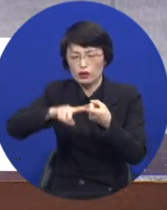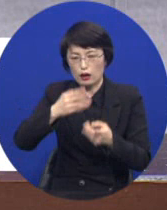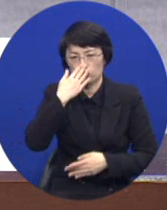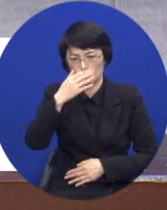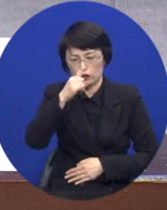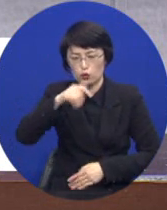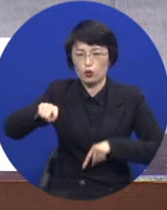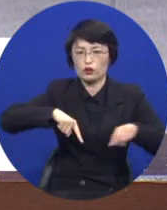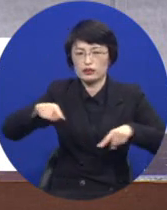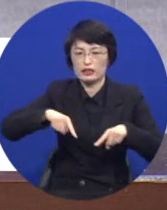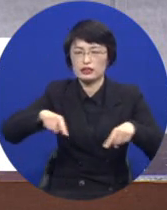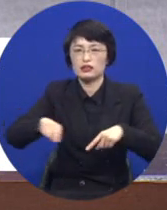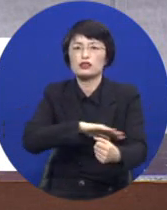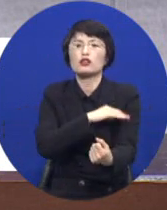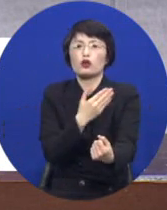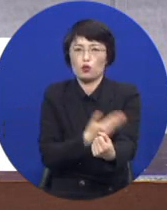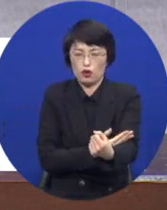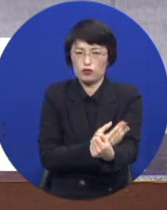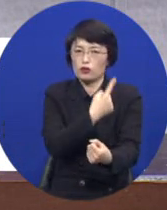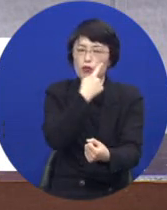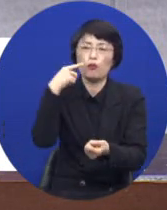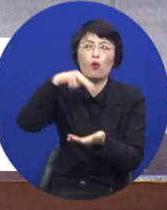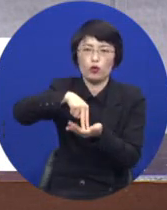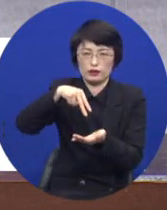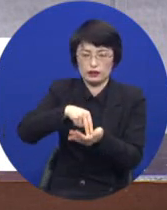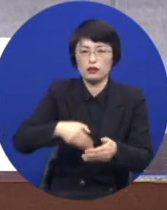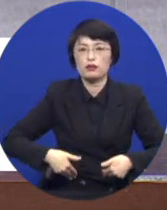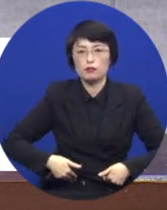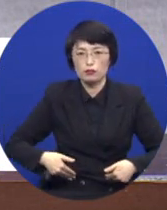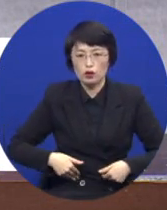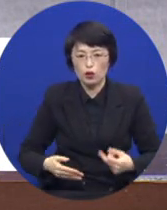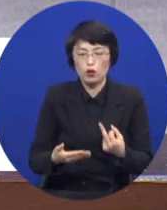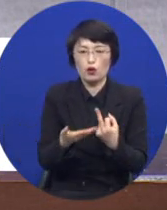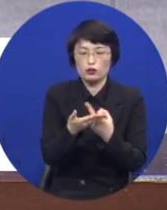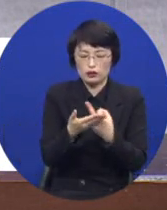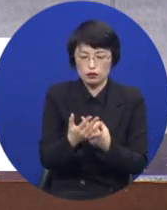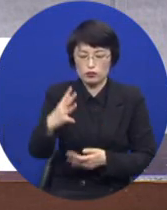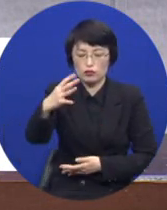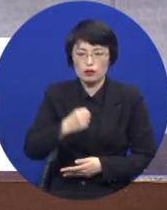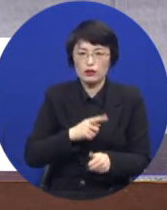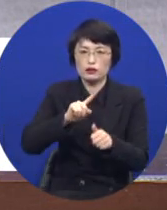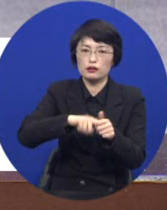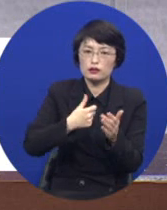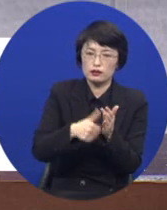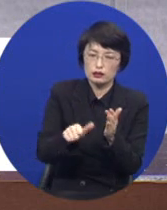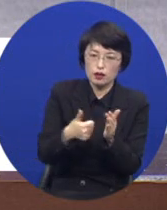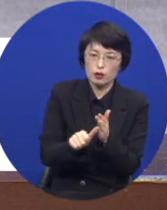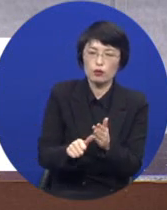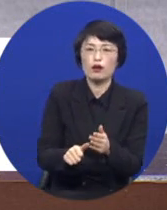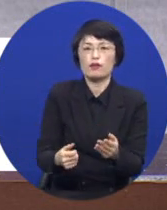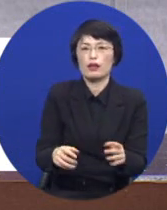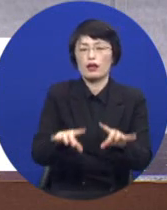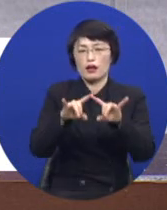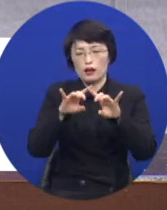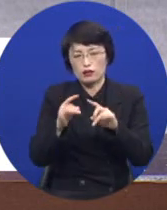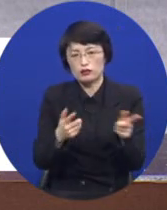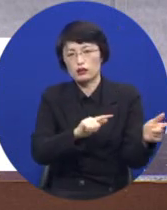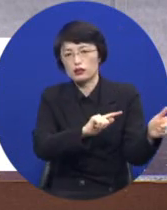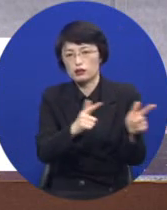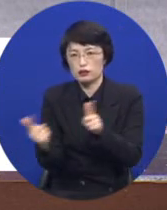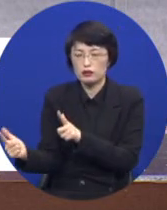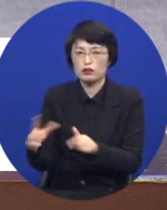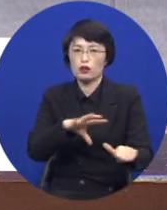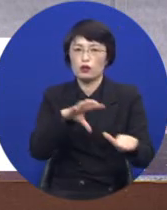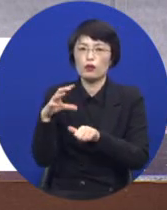나가야 합니다 제주도가 가진 자연과 에너지 자원 등을 활용한 디지탈 및 그린 뉴딜 정책을 통해